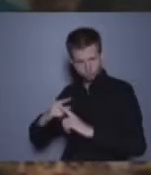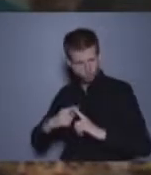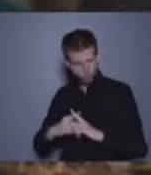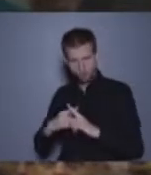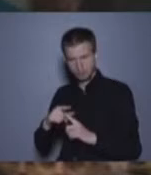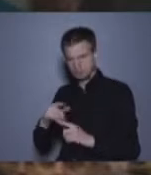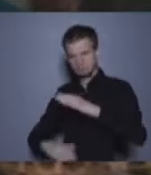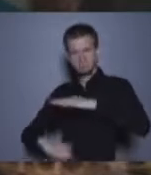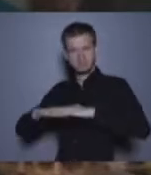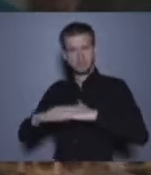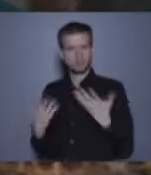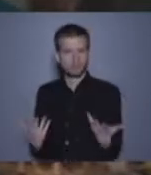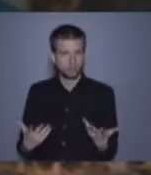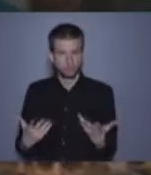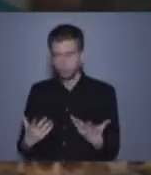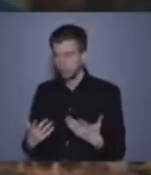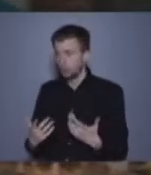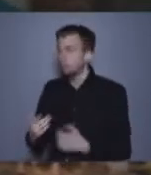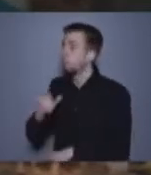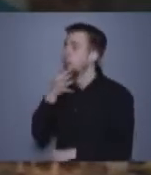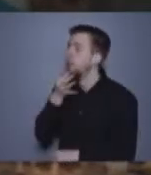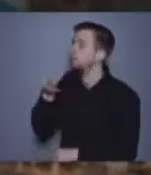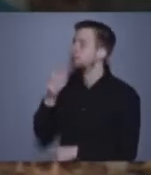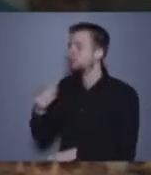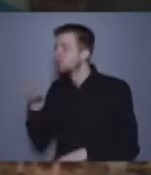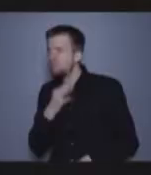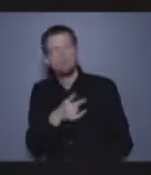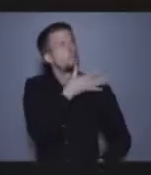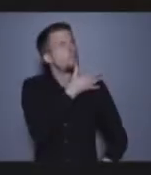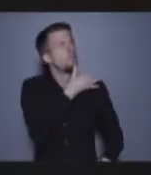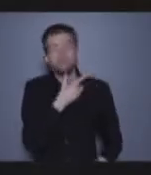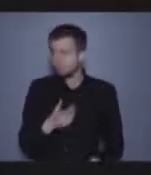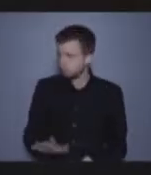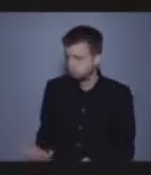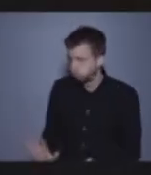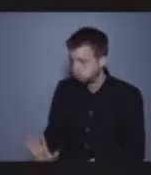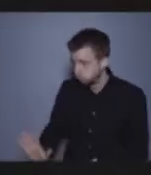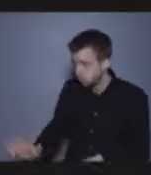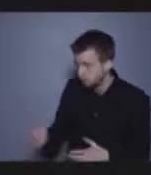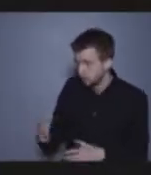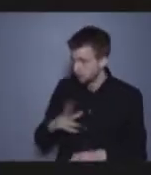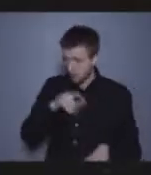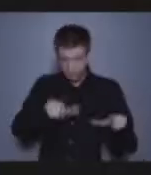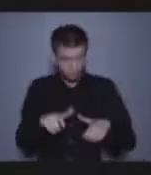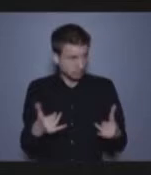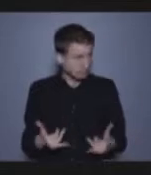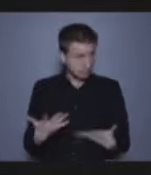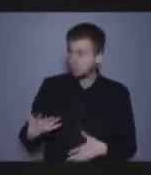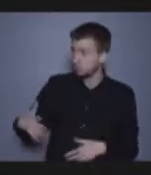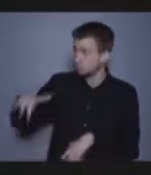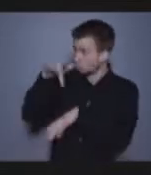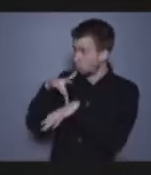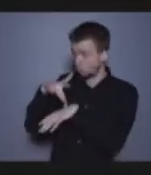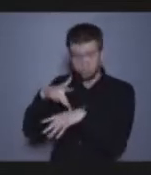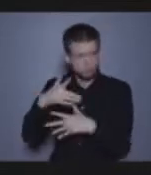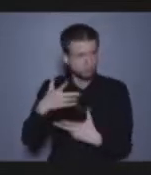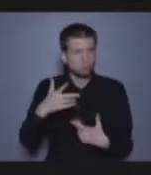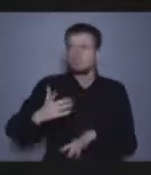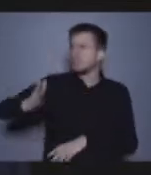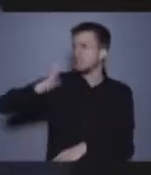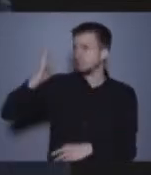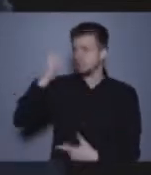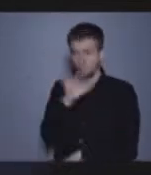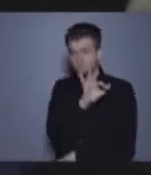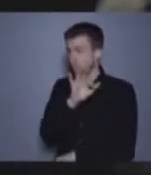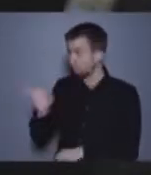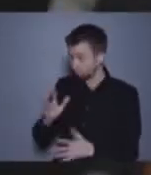ne venez pas me dire que ce n'est pas possible. Il y a ici des gens qui ont vécu comme moi à un moment où tous les prix dans ce pays étaient contrôlés. Alors